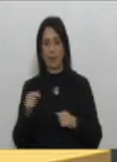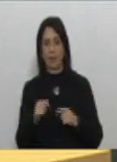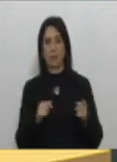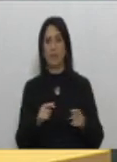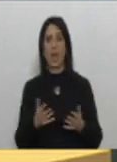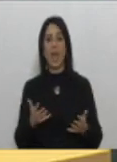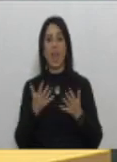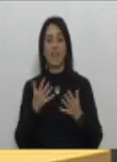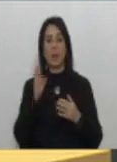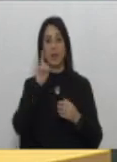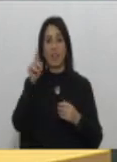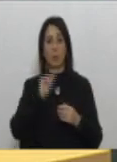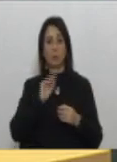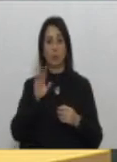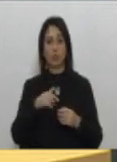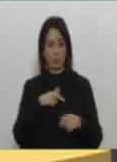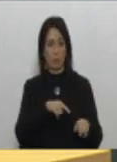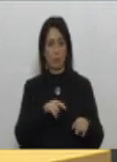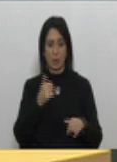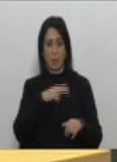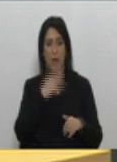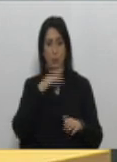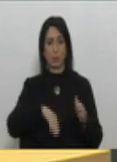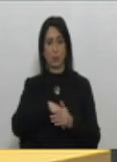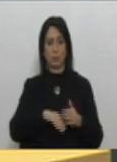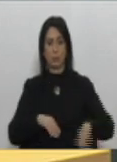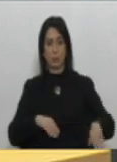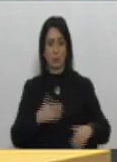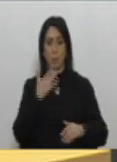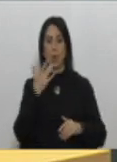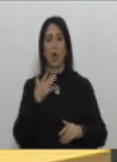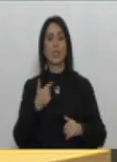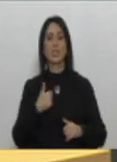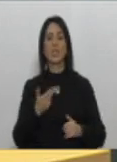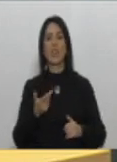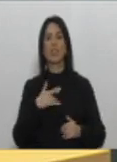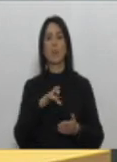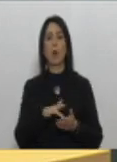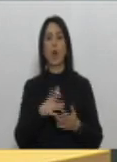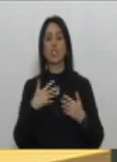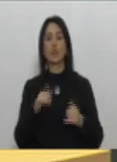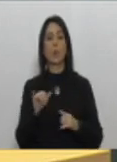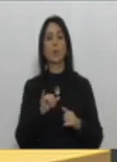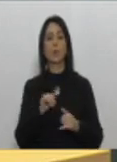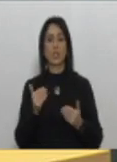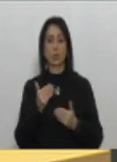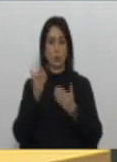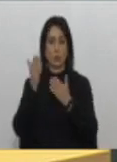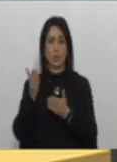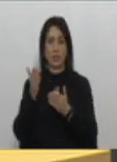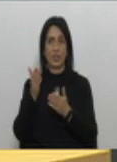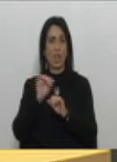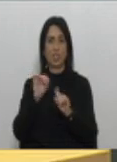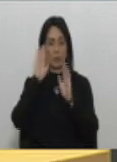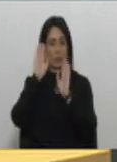რომ ეფექტიან და მთავრობა მიმუშაოს და ეს არ გახდეს პოლიტიკური კინკლაობის საკითხი, იმიტომ რომ ჩვენი მოქალაქის ჯანმრთელობა და სიცოცხლე არ